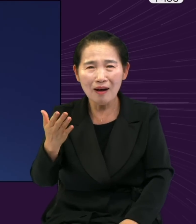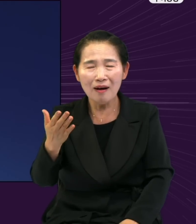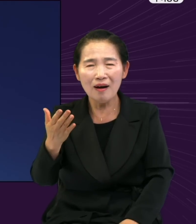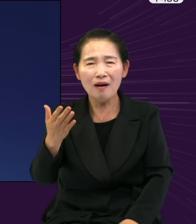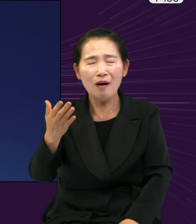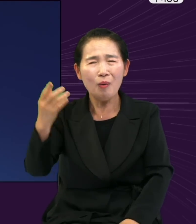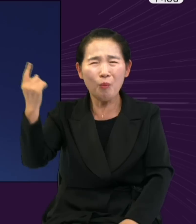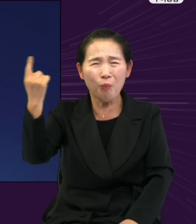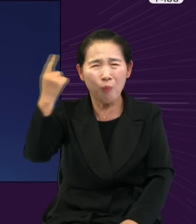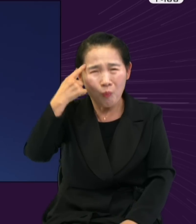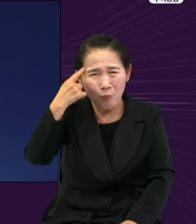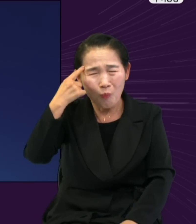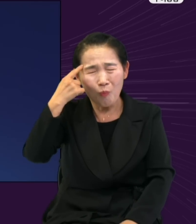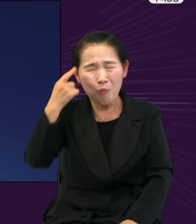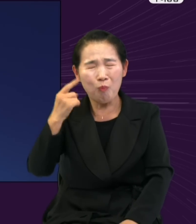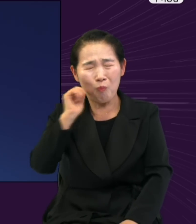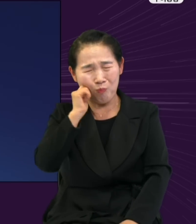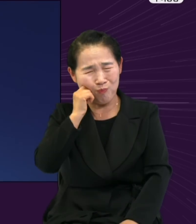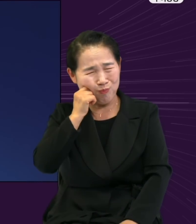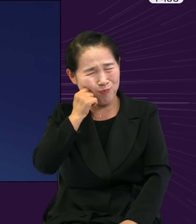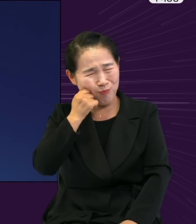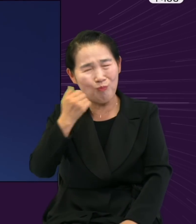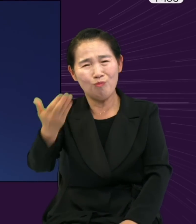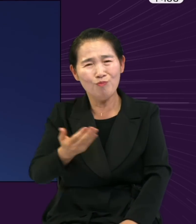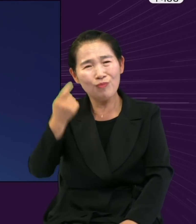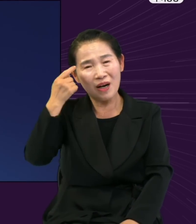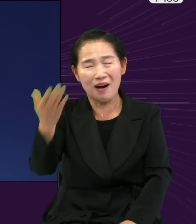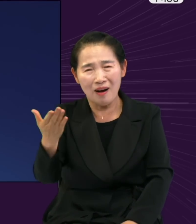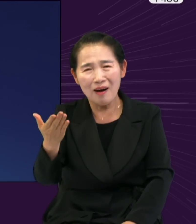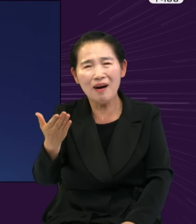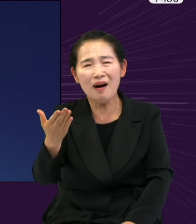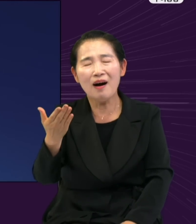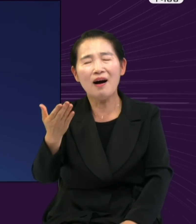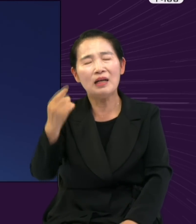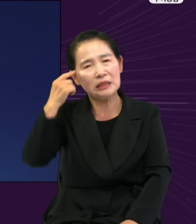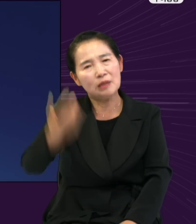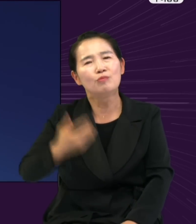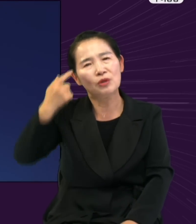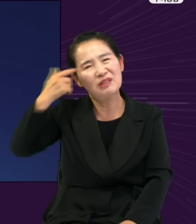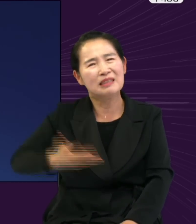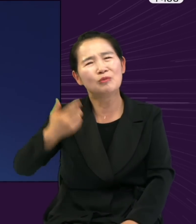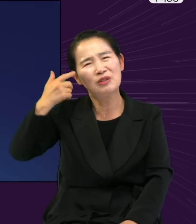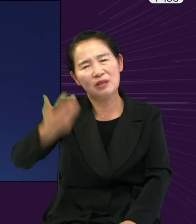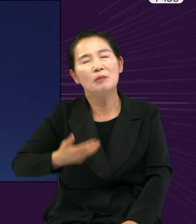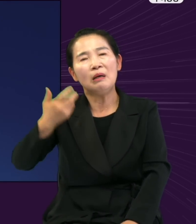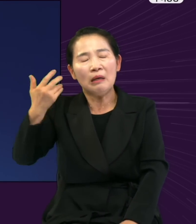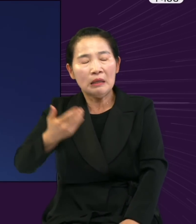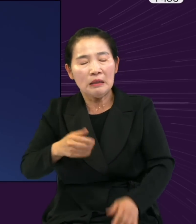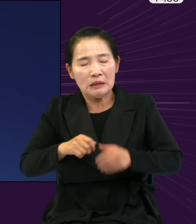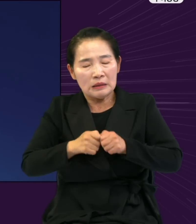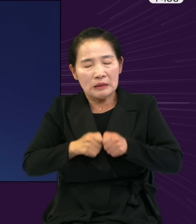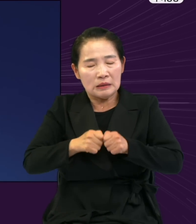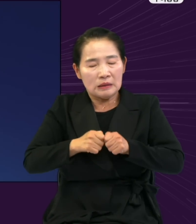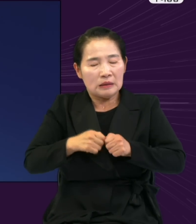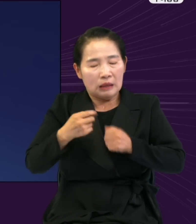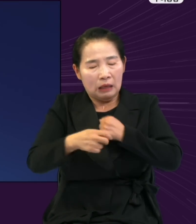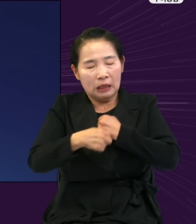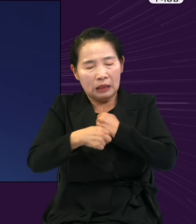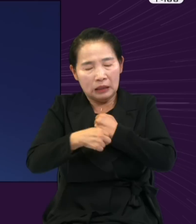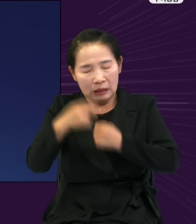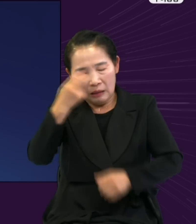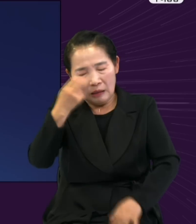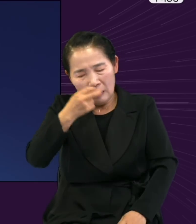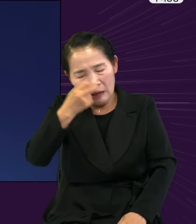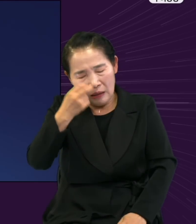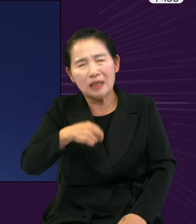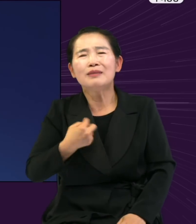어려움들을 허락하시지? 라는 질문들이 제 안에 수없이 저를 괴롭혔거든요. 그래서 이렇게는 도저히 못 살겠다. 이런